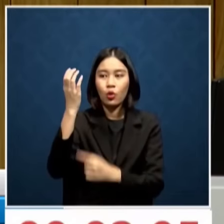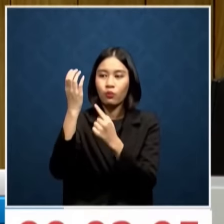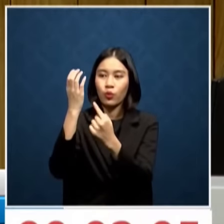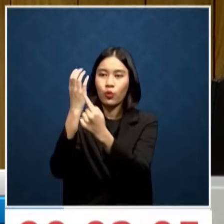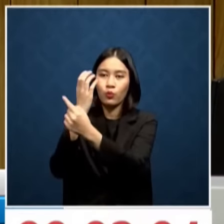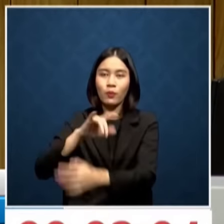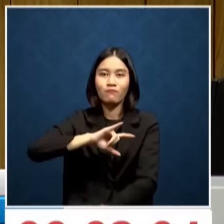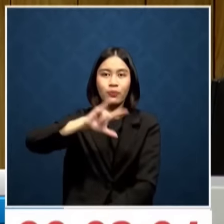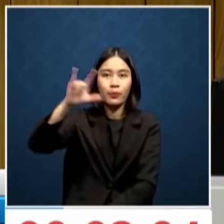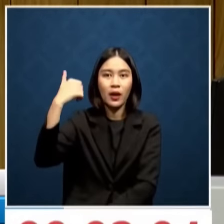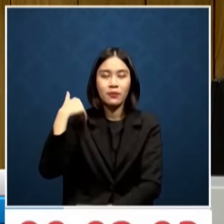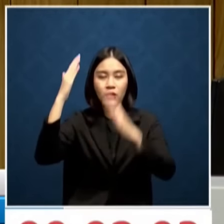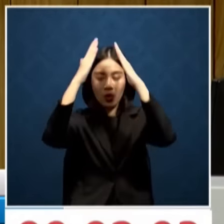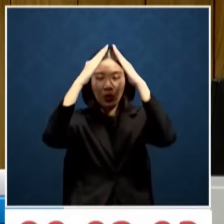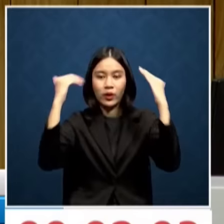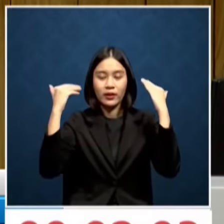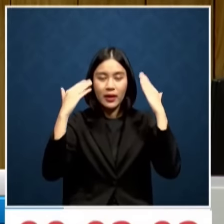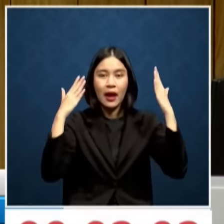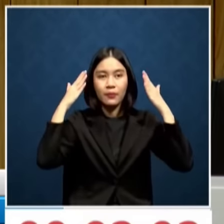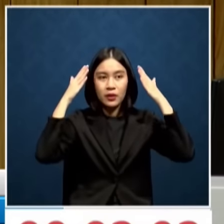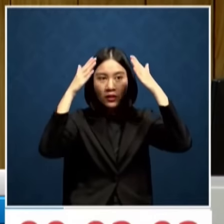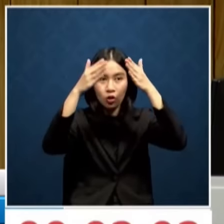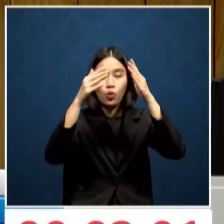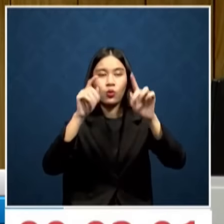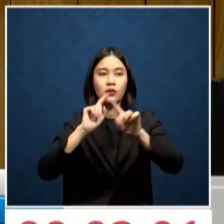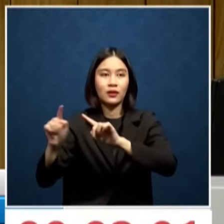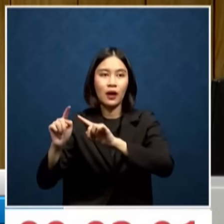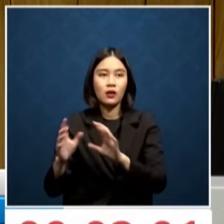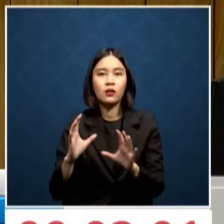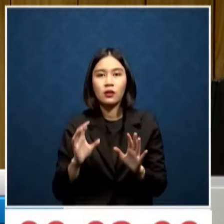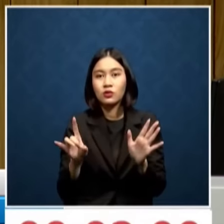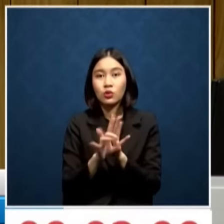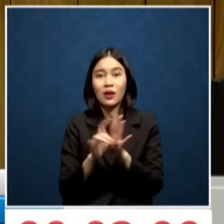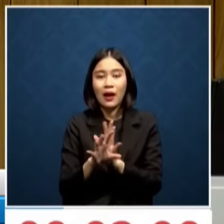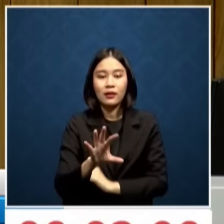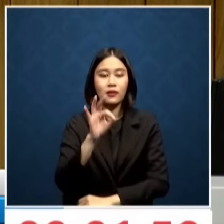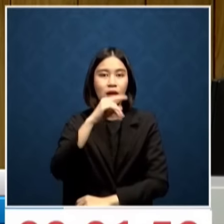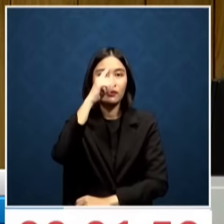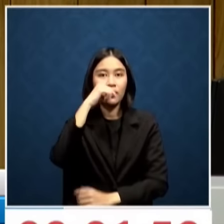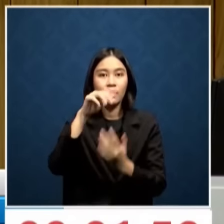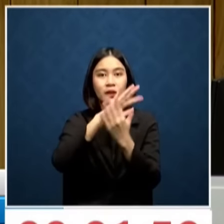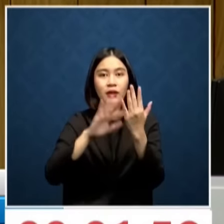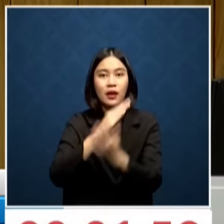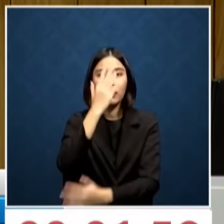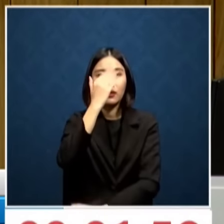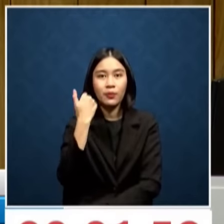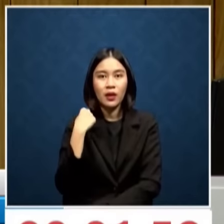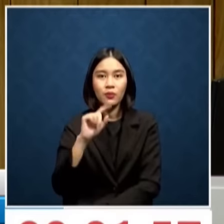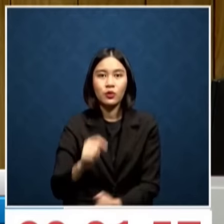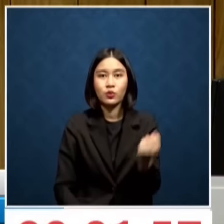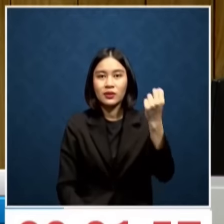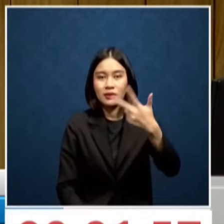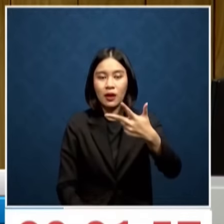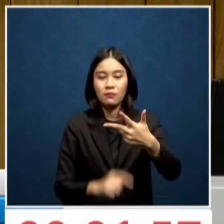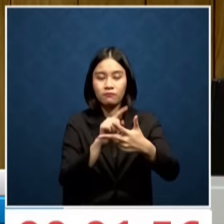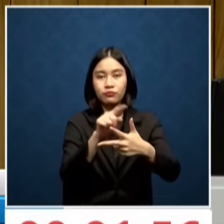าไปทั้งอินโดนีเซียไปเวียดนามไปที่ต่างๆสุดท้ายเขาบอกเขามาเลือกประเทศไทยสิ่งที่เขามาเลือกประเทศไทยมีอยู่3เรื่องนะครับ